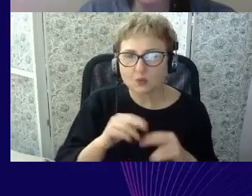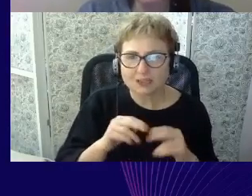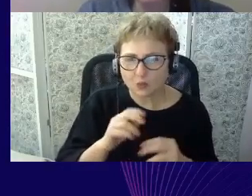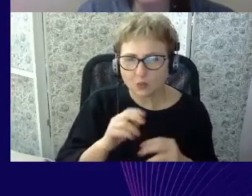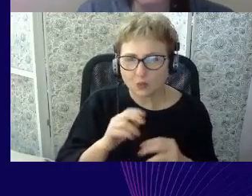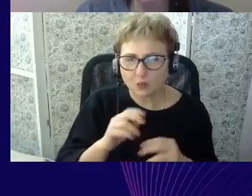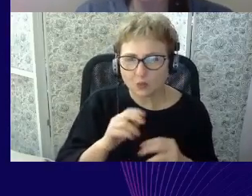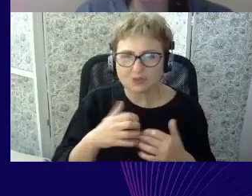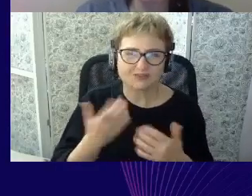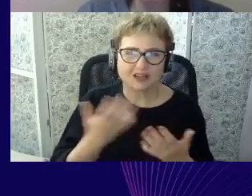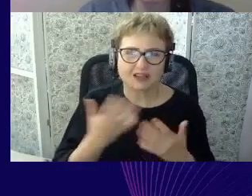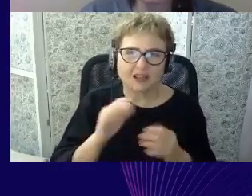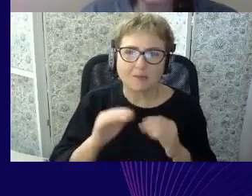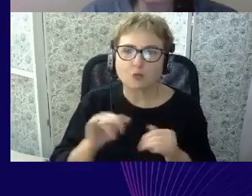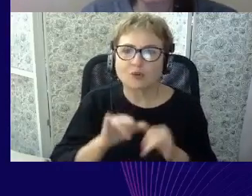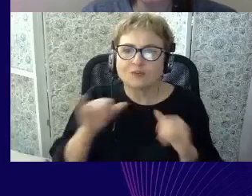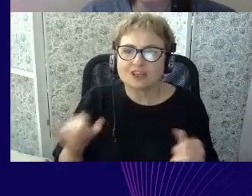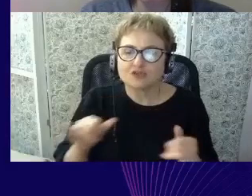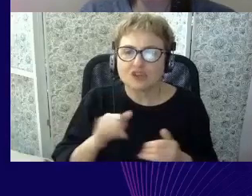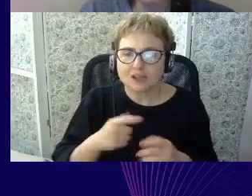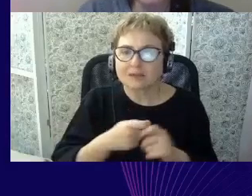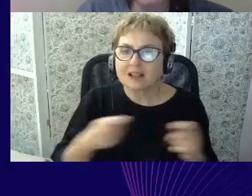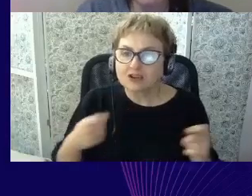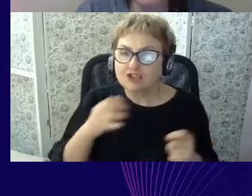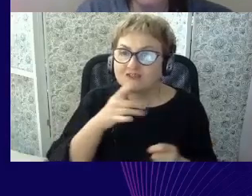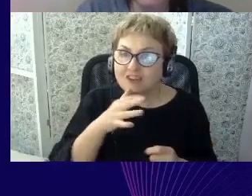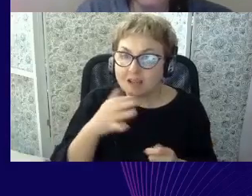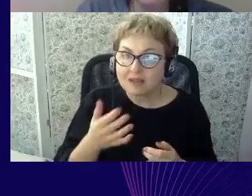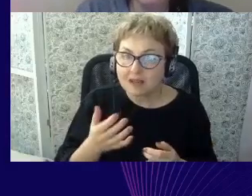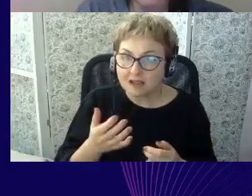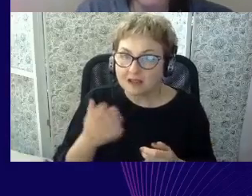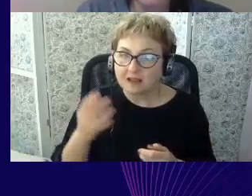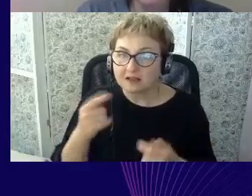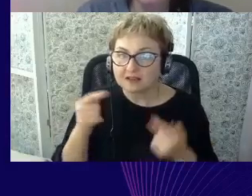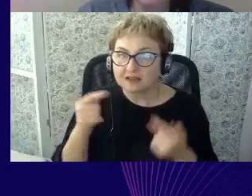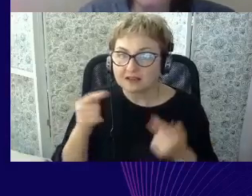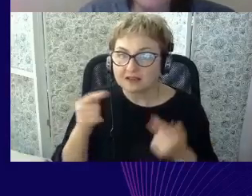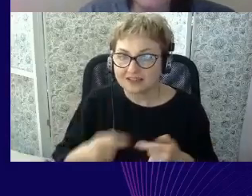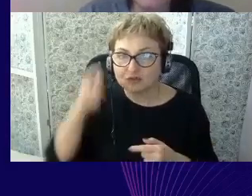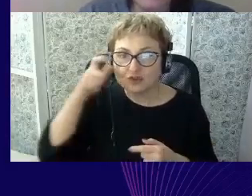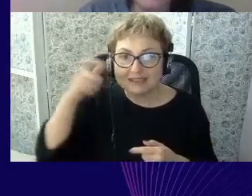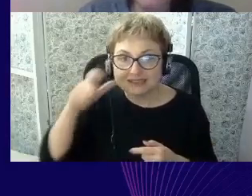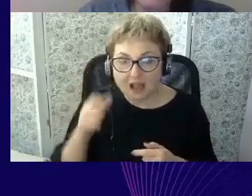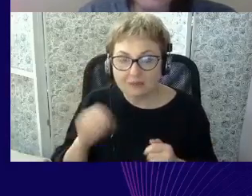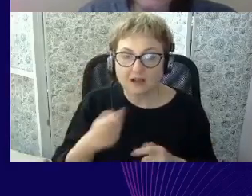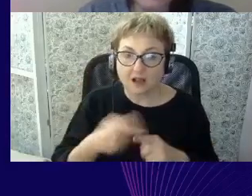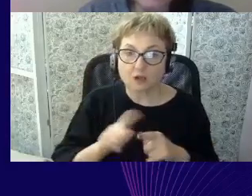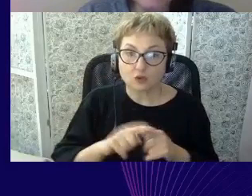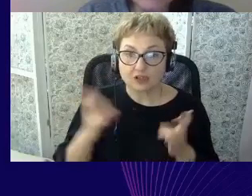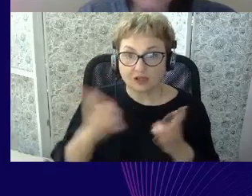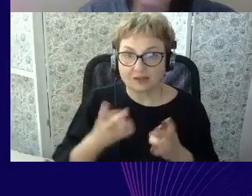устройства, оборудование. Иногда это увеличение продолжительности времени приема соответствующего экзамена,